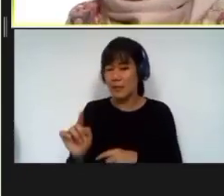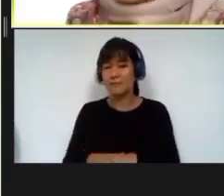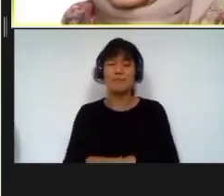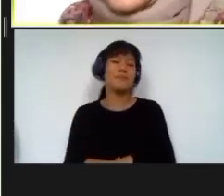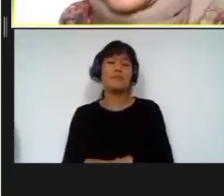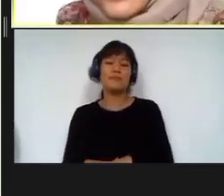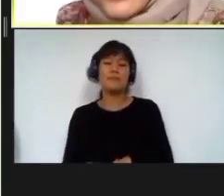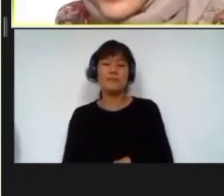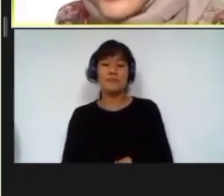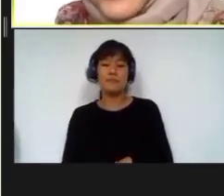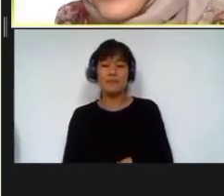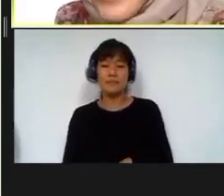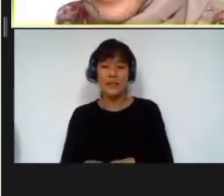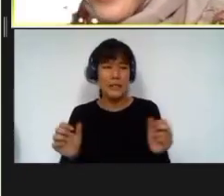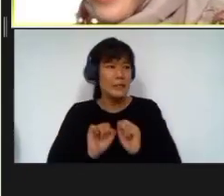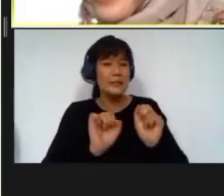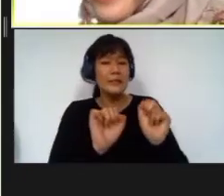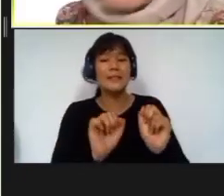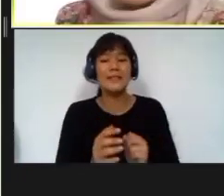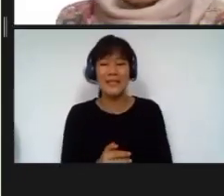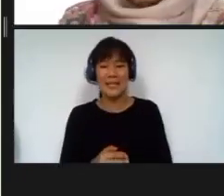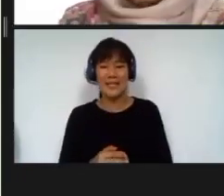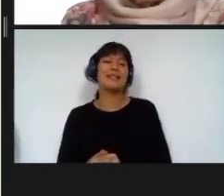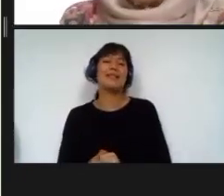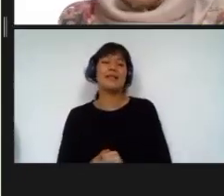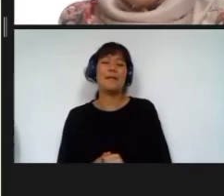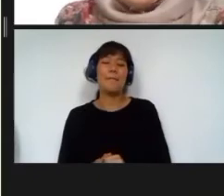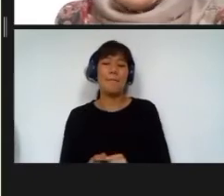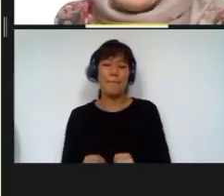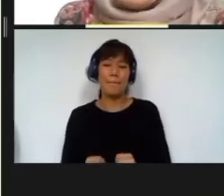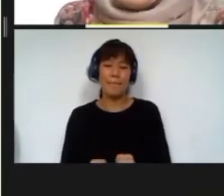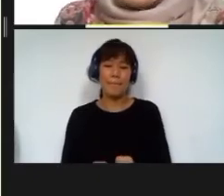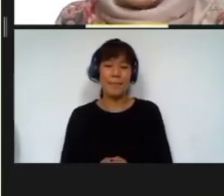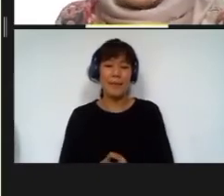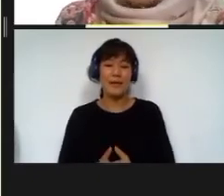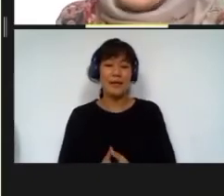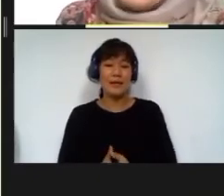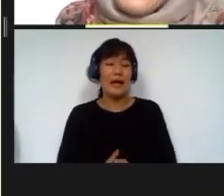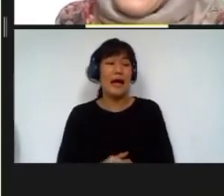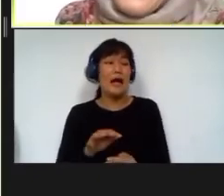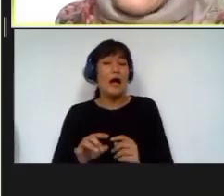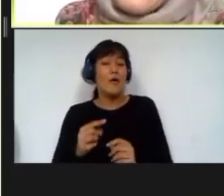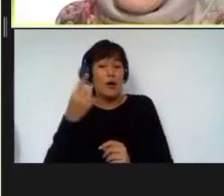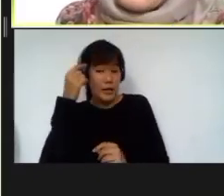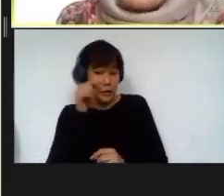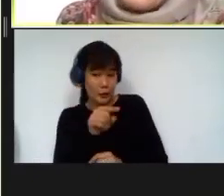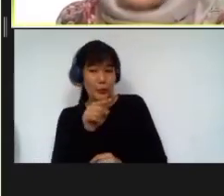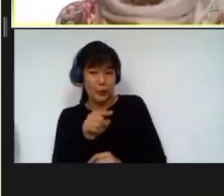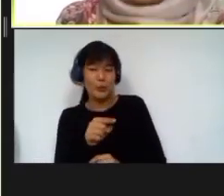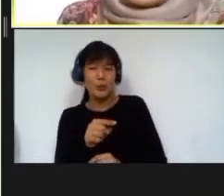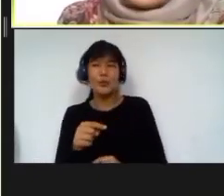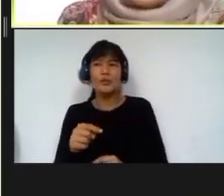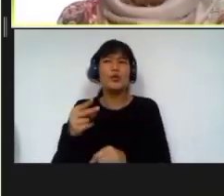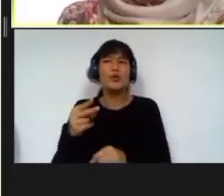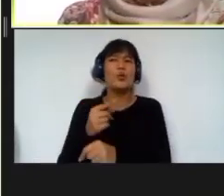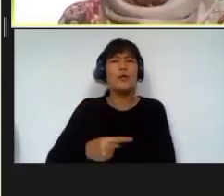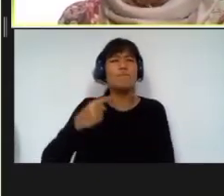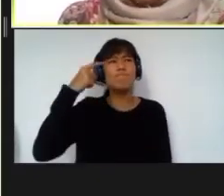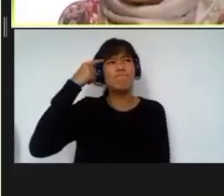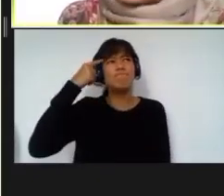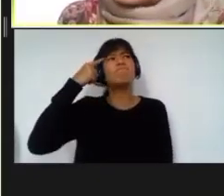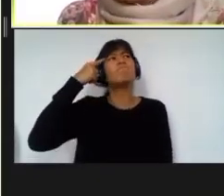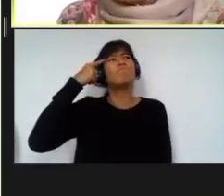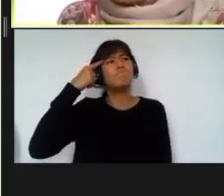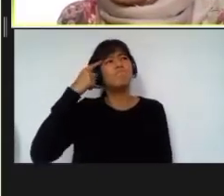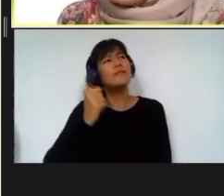baik, harus lari nih habis ini, harus maraton. Iya. Jadi dari situ kemudian dia refleksi bahwa oh ternyata